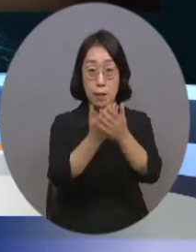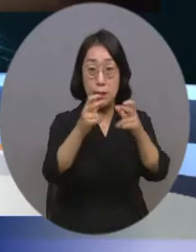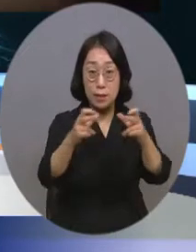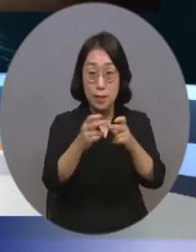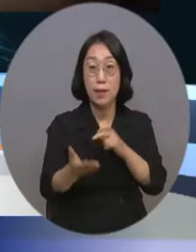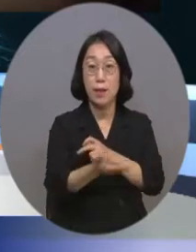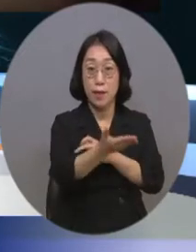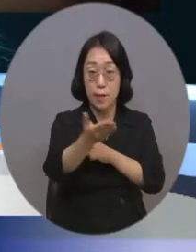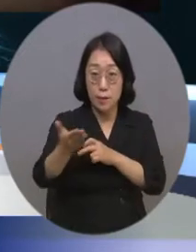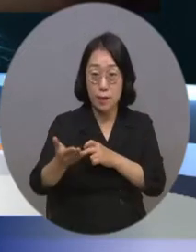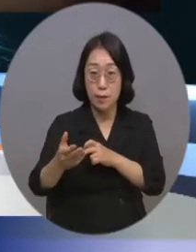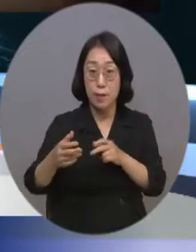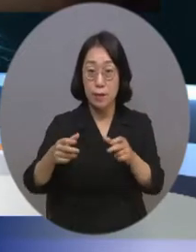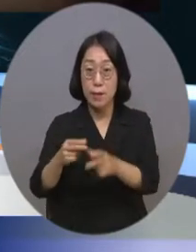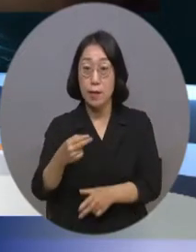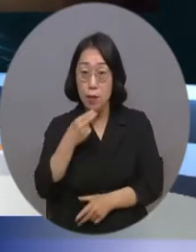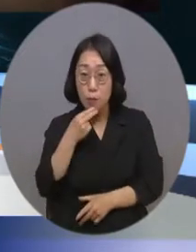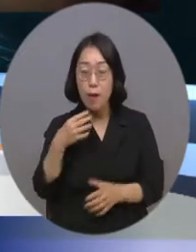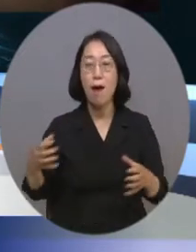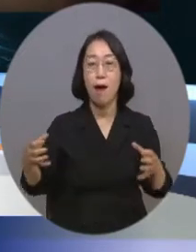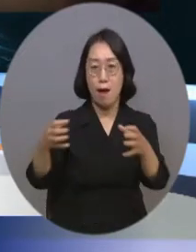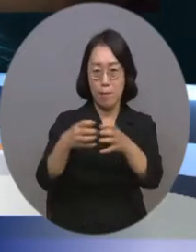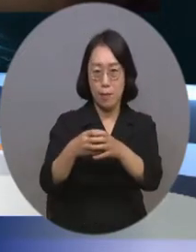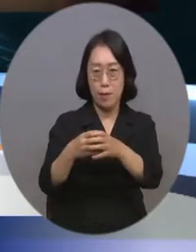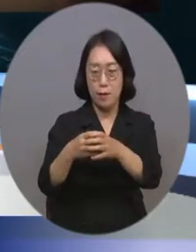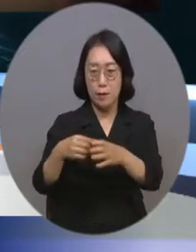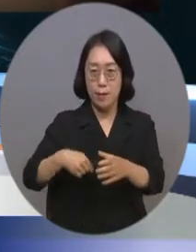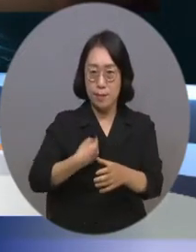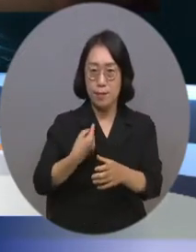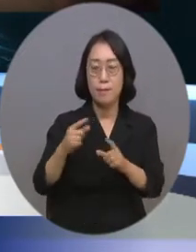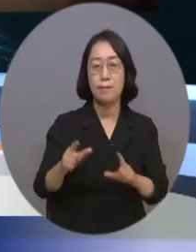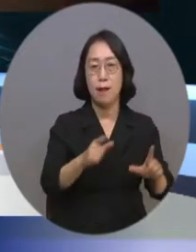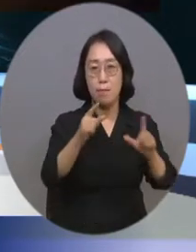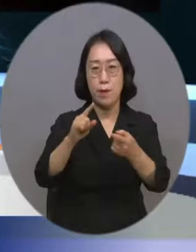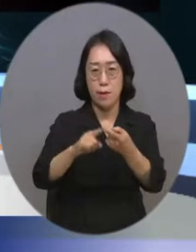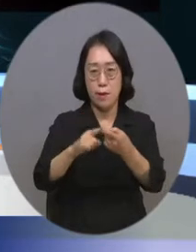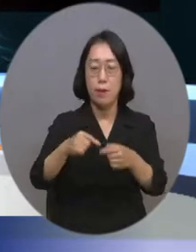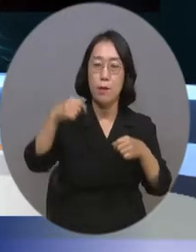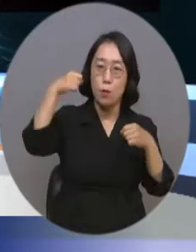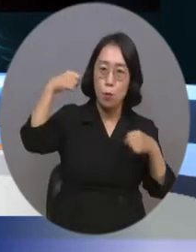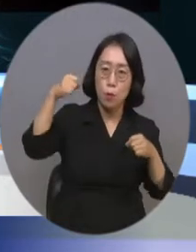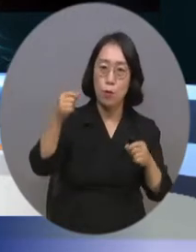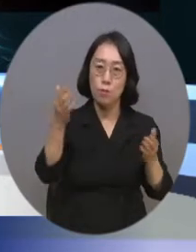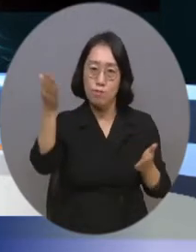발달장애인들이 비장애인들과 함께 자신들의 주체적인 삶의 의미를 담은 공연이